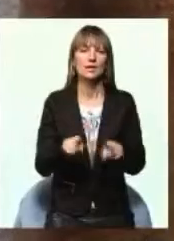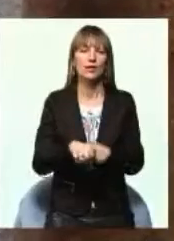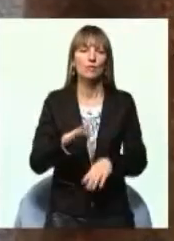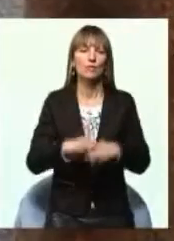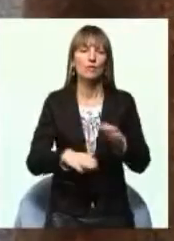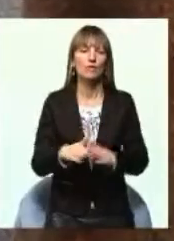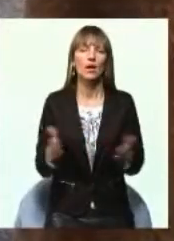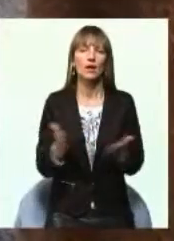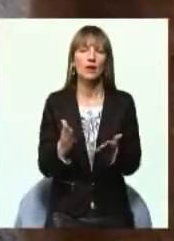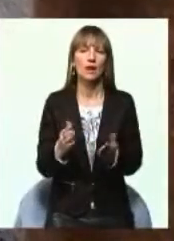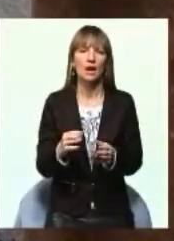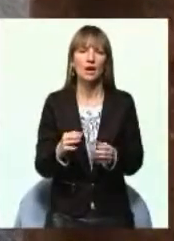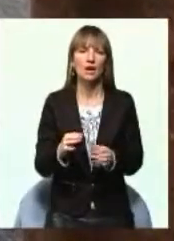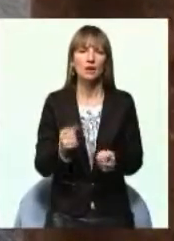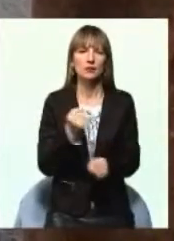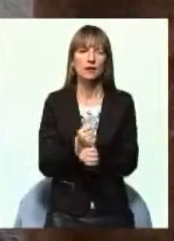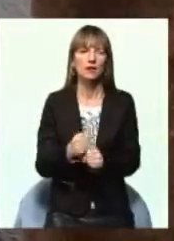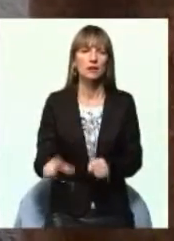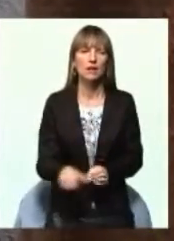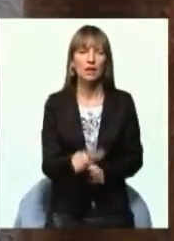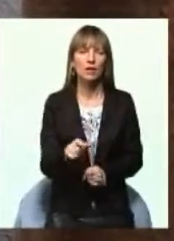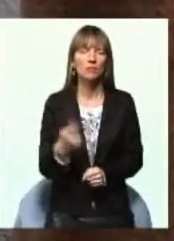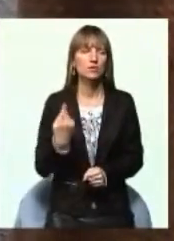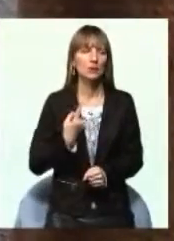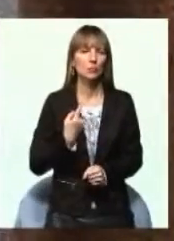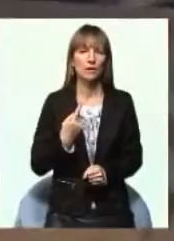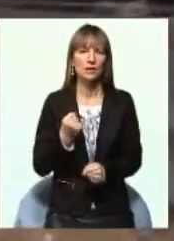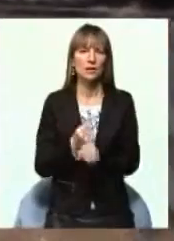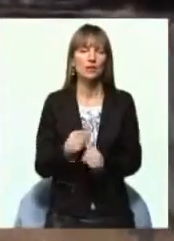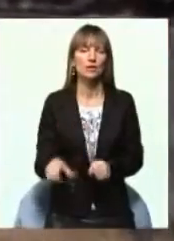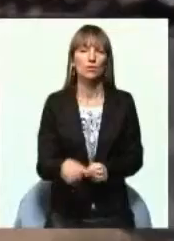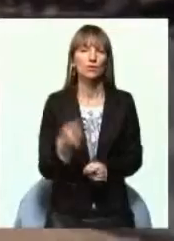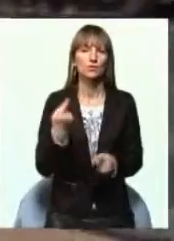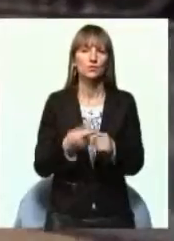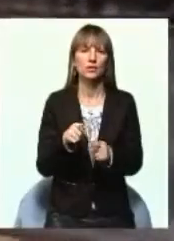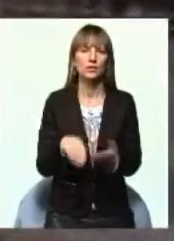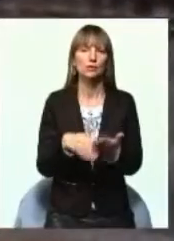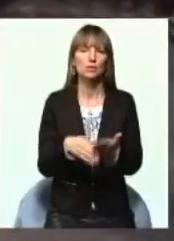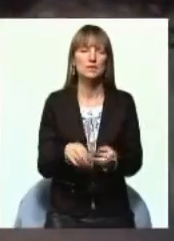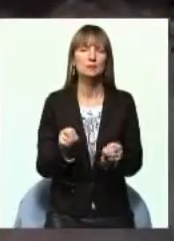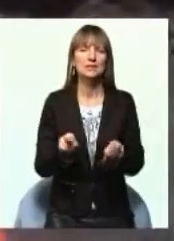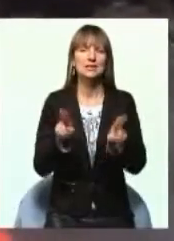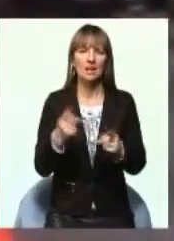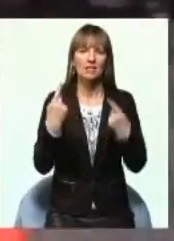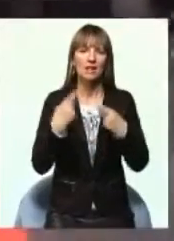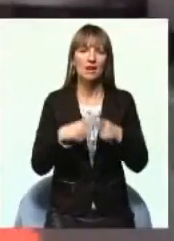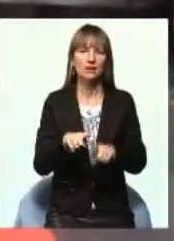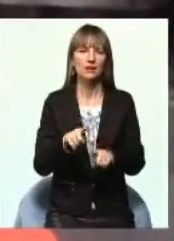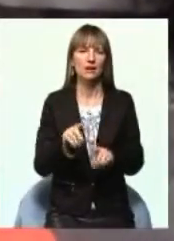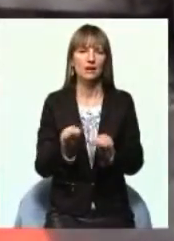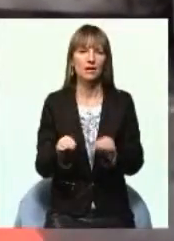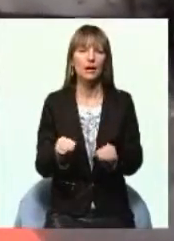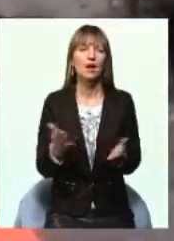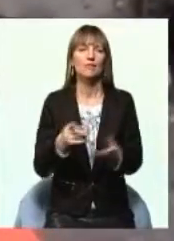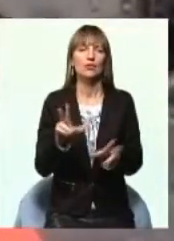як асфальтоукладальник. Не хвилюйтеся, вони не самотужки прокладають дорогу. У цьому їм допомагає спеціальна техніка. А як